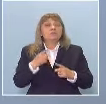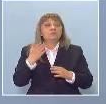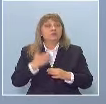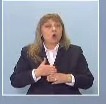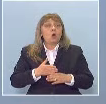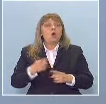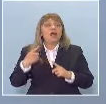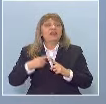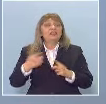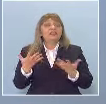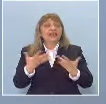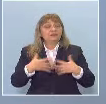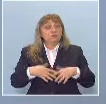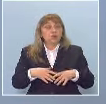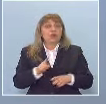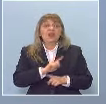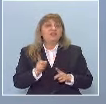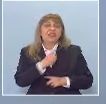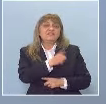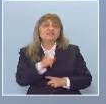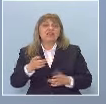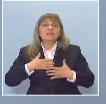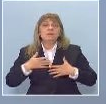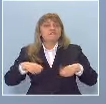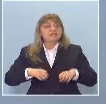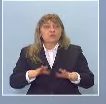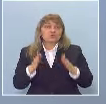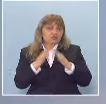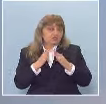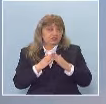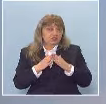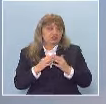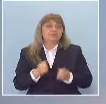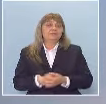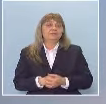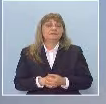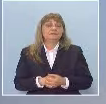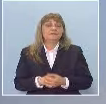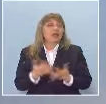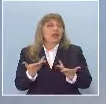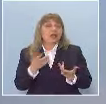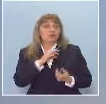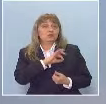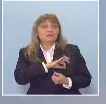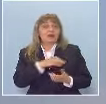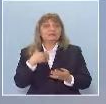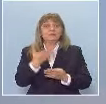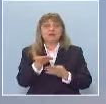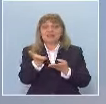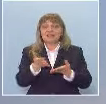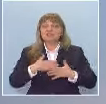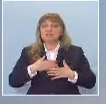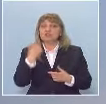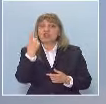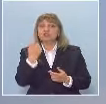не всеки има достъп вкъщи да докосне. Как успяхте? Пред вас имаше едно